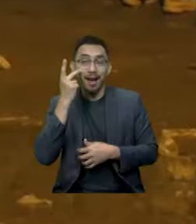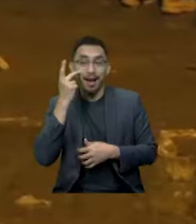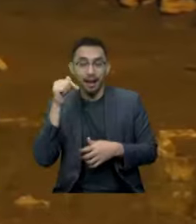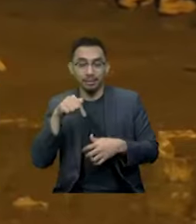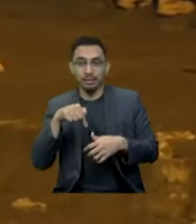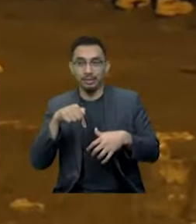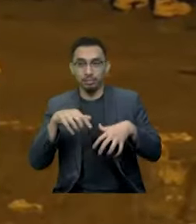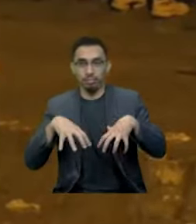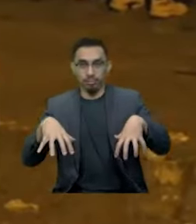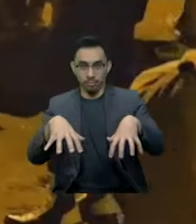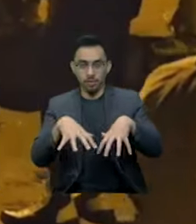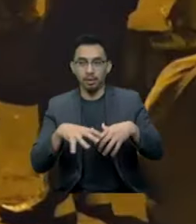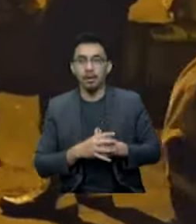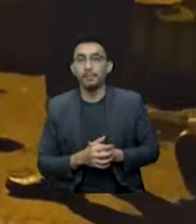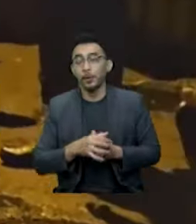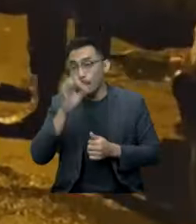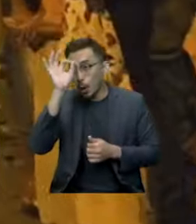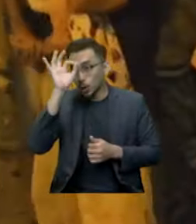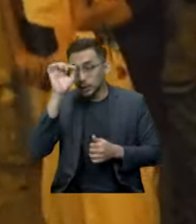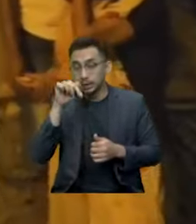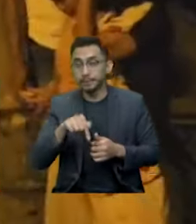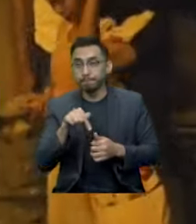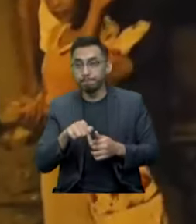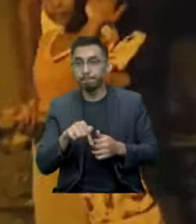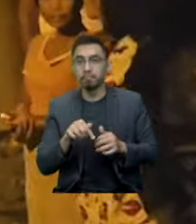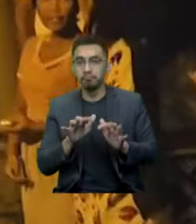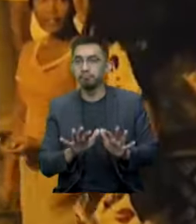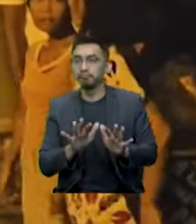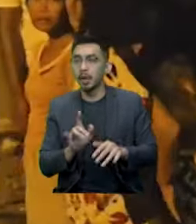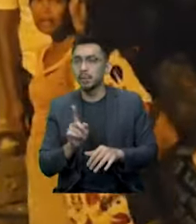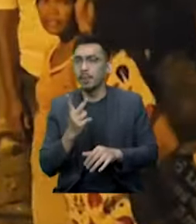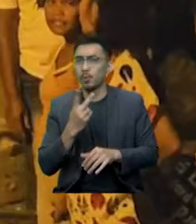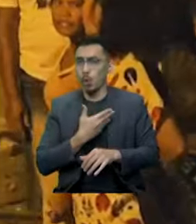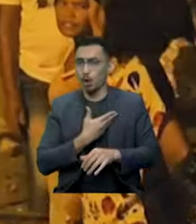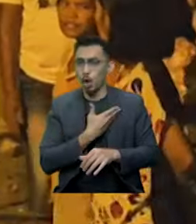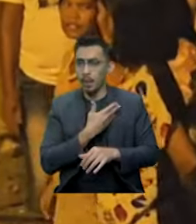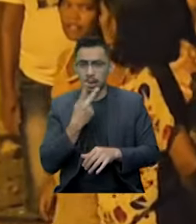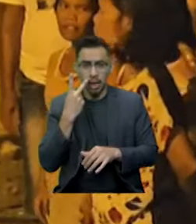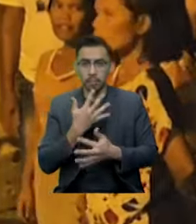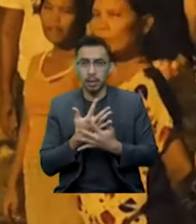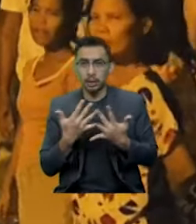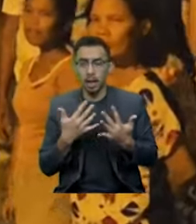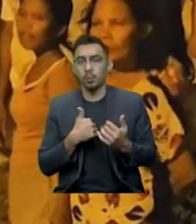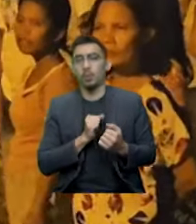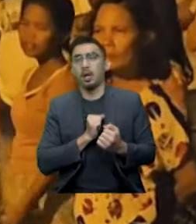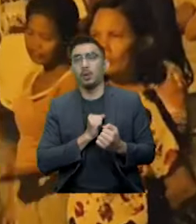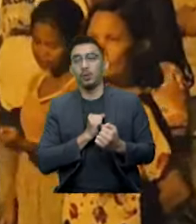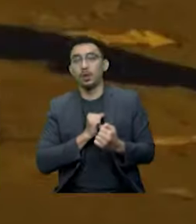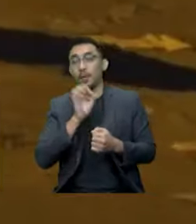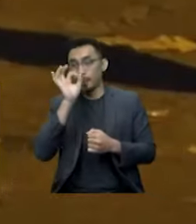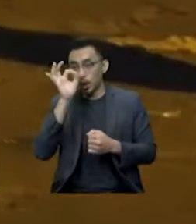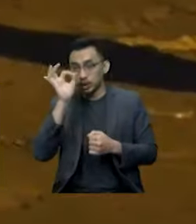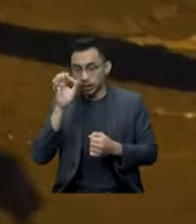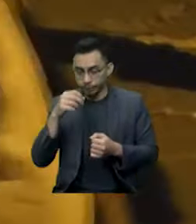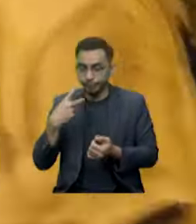Polisi juga menenangkan warga yang sempat panik pasca tertembaknya korban. Polisi mengumpulkan sejumlah barang bukti